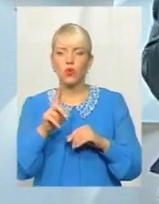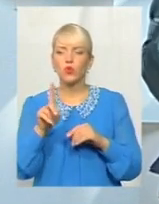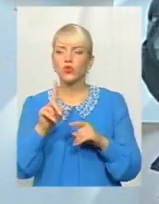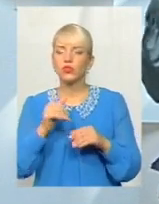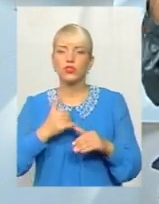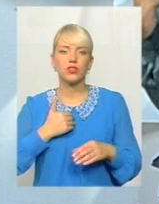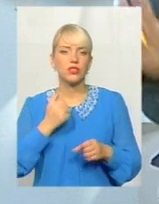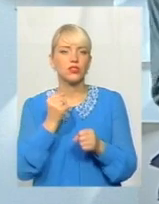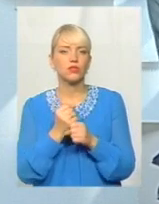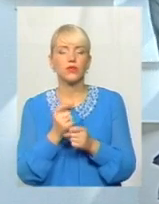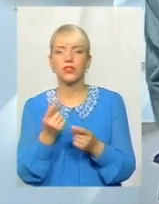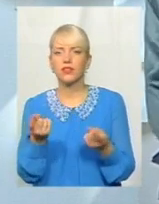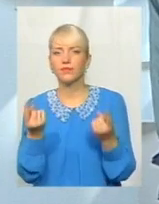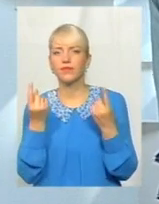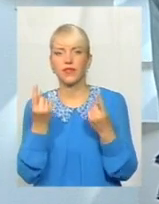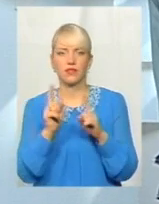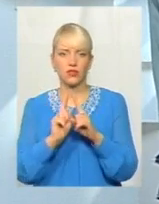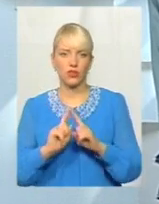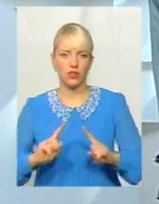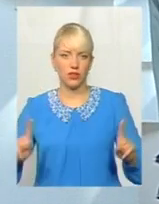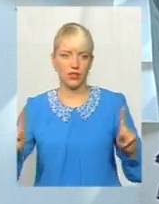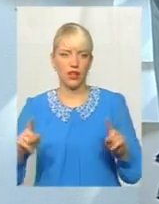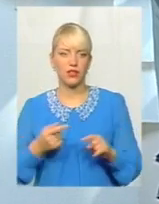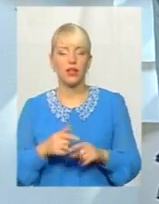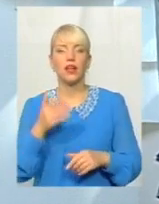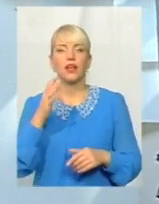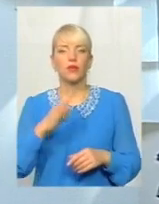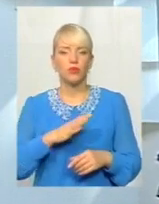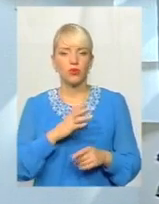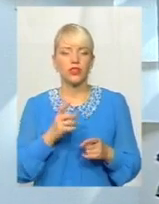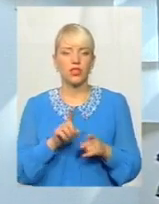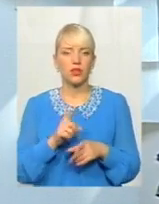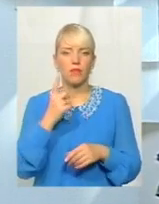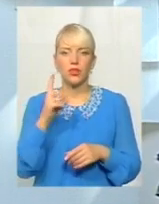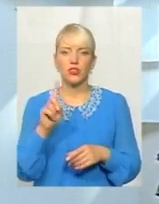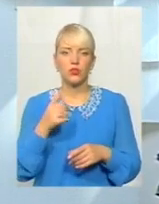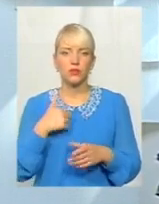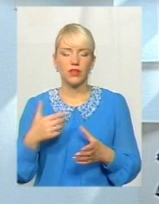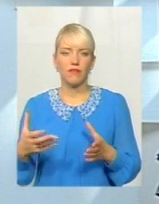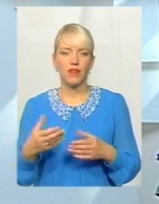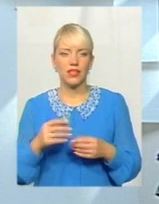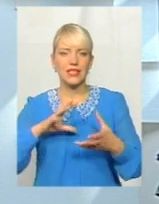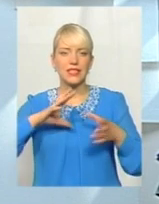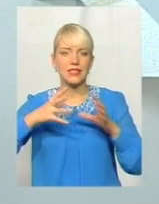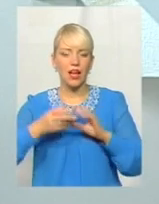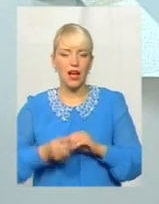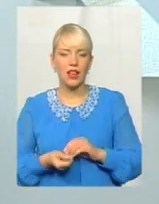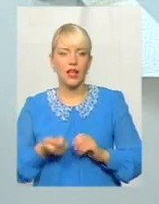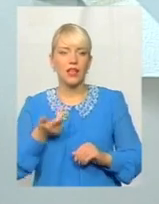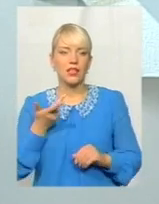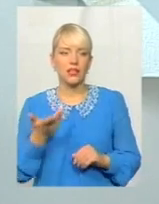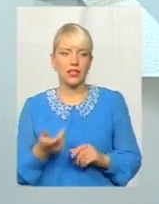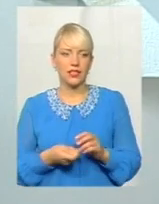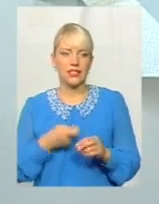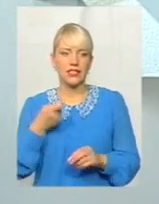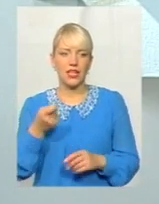ну, екстраординарне. Так, звичайно, були. Але найперше, що мене вразило, це взагалі загальна кількість заявок. Їх